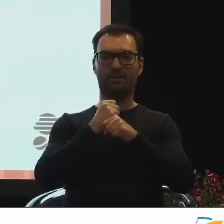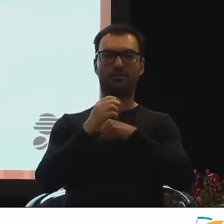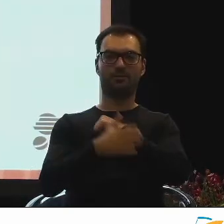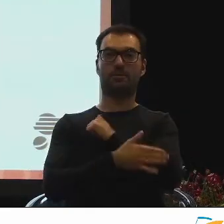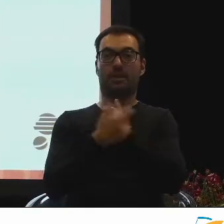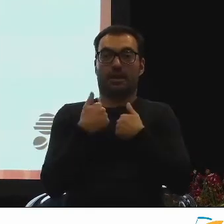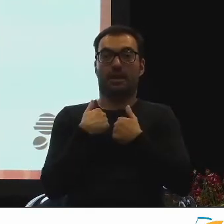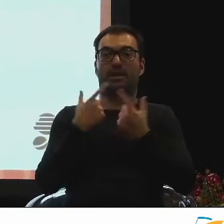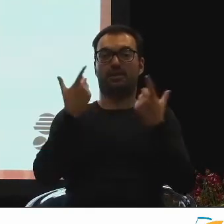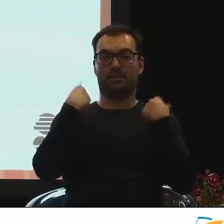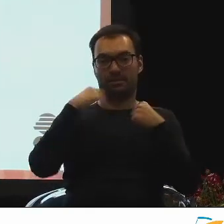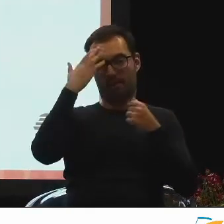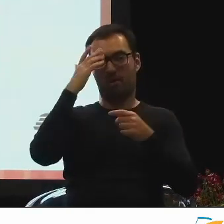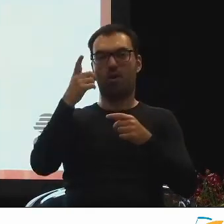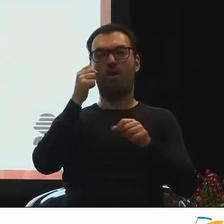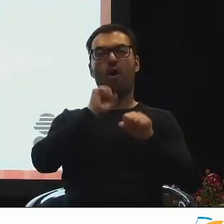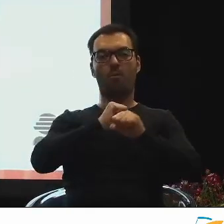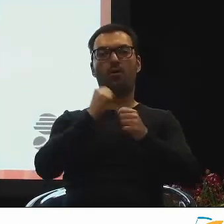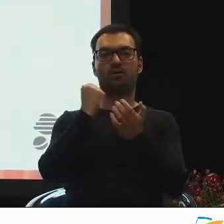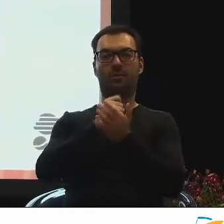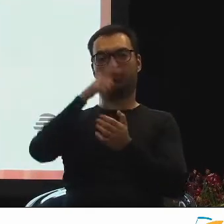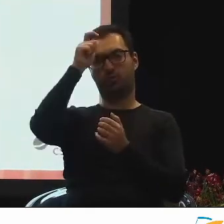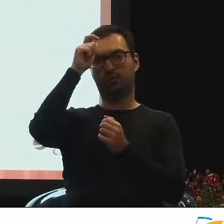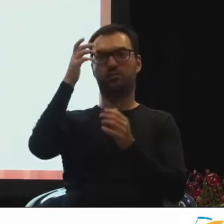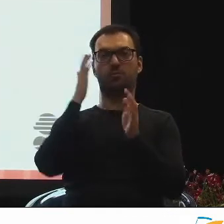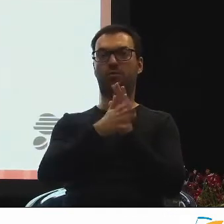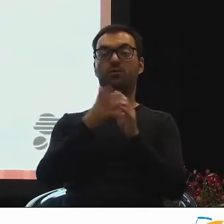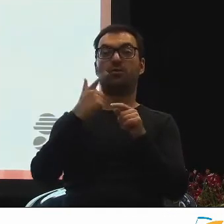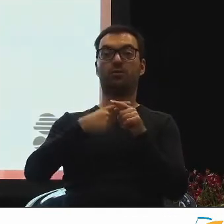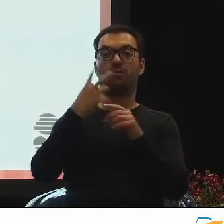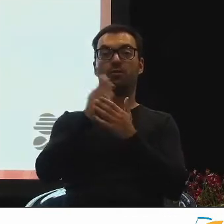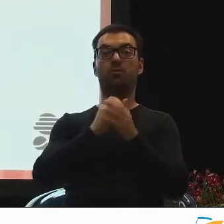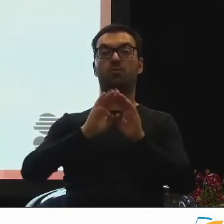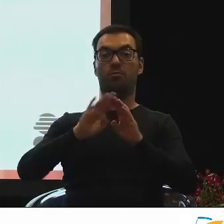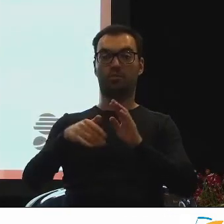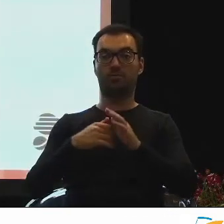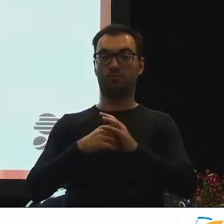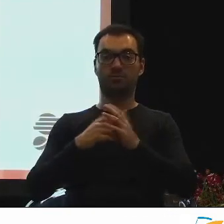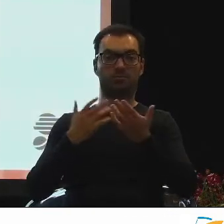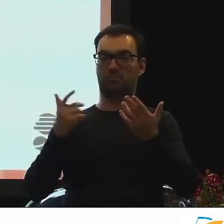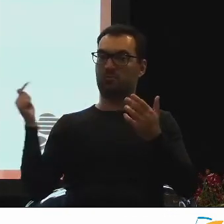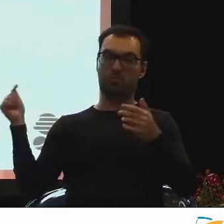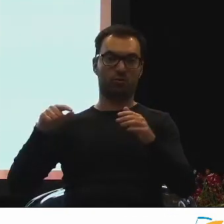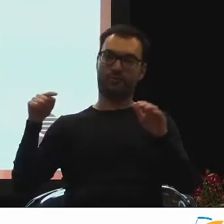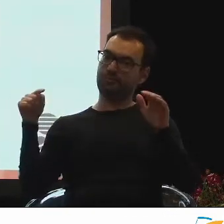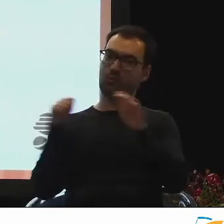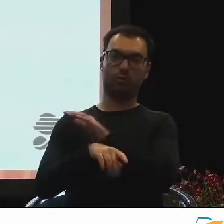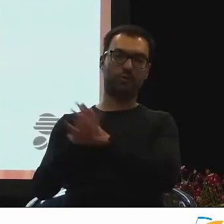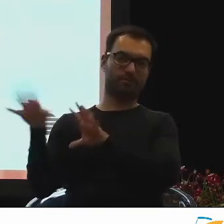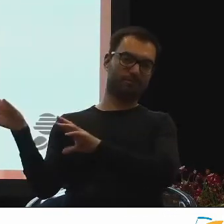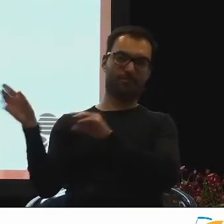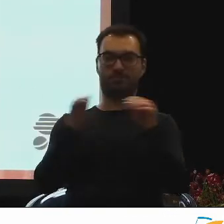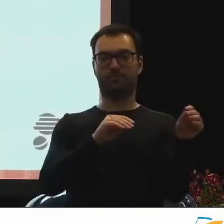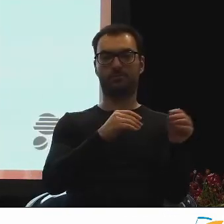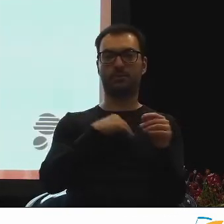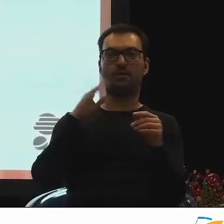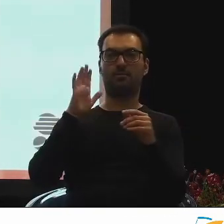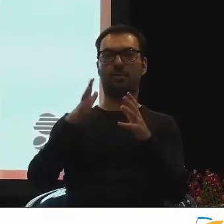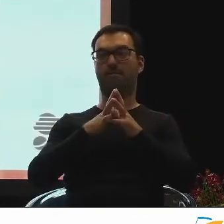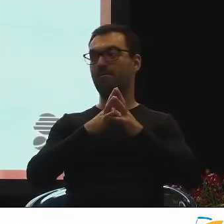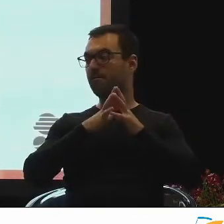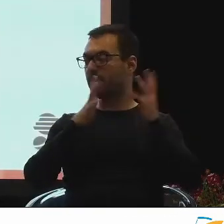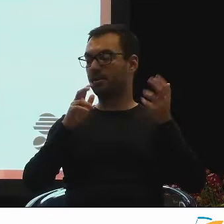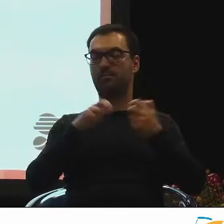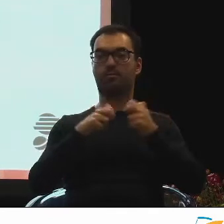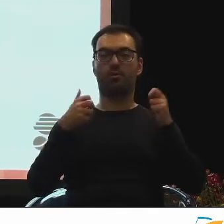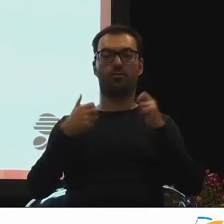wsparcia. Sam znam osoby obrońców praw człowieka, którzy po prostu po 24 lutego musieli wyjechać i mają wielki